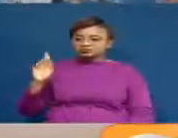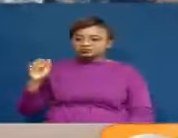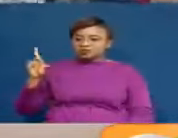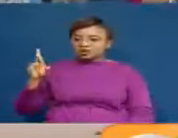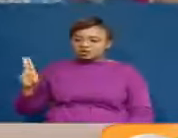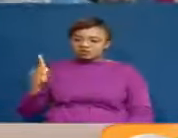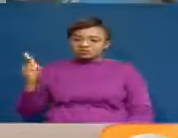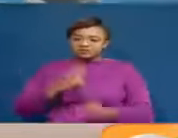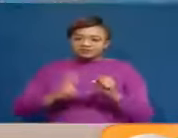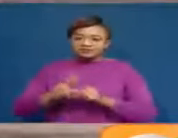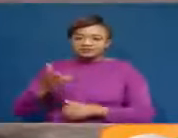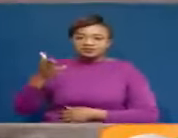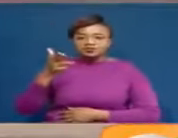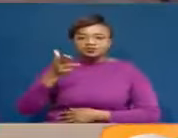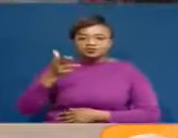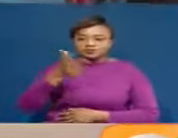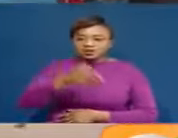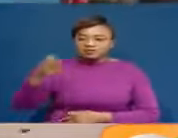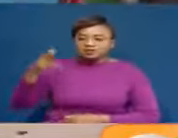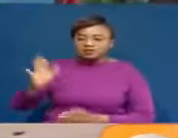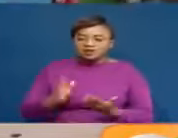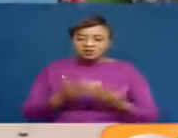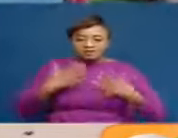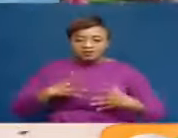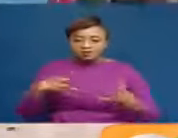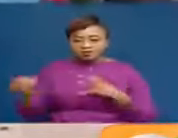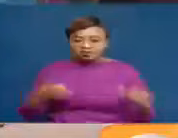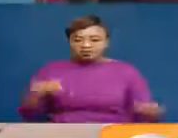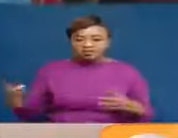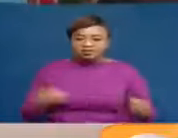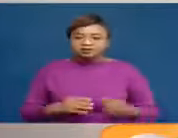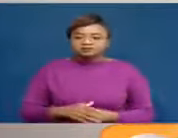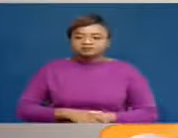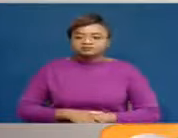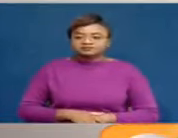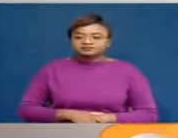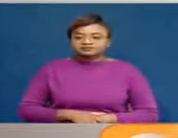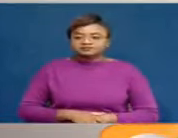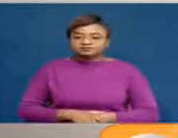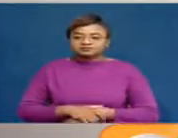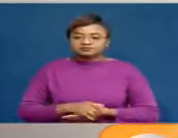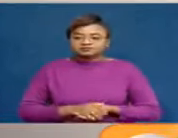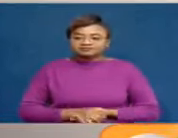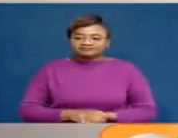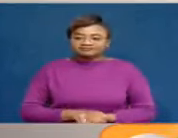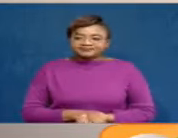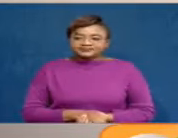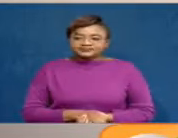walikuwa wakitumia risasi kuwatawanya waandamanaji kila walikoenda.